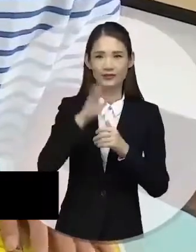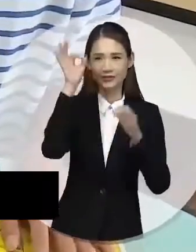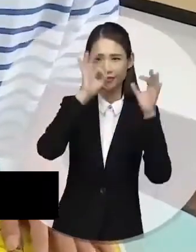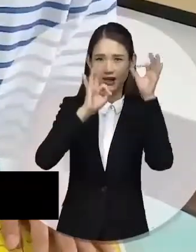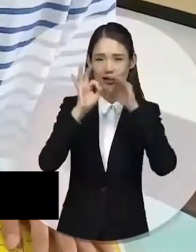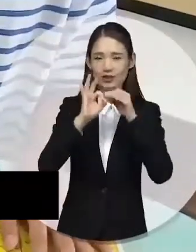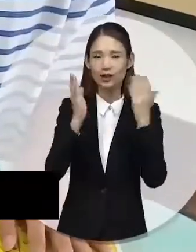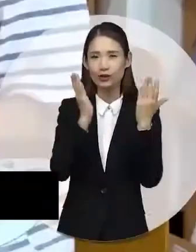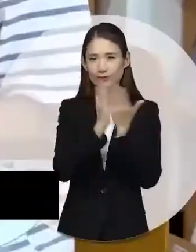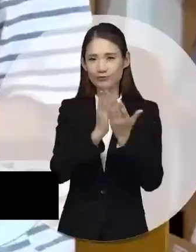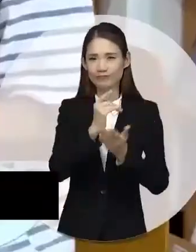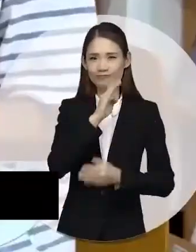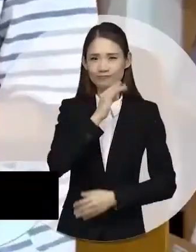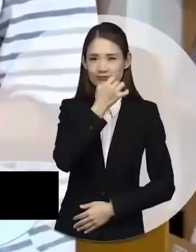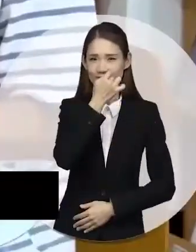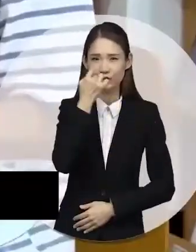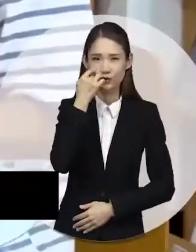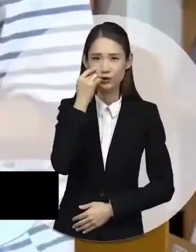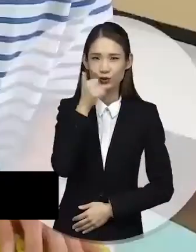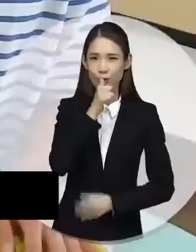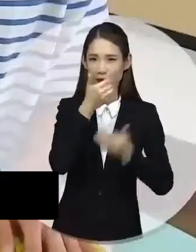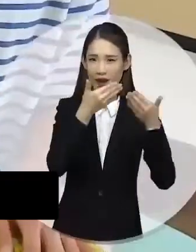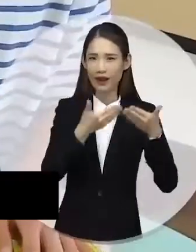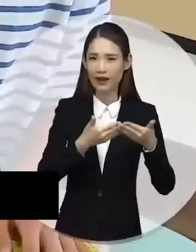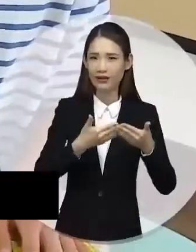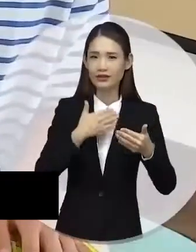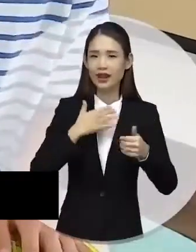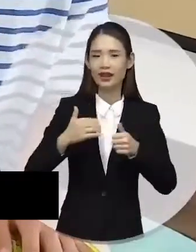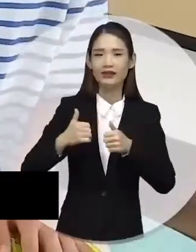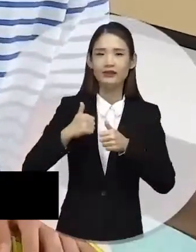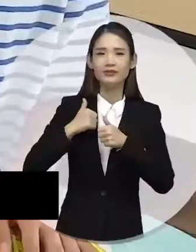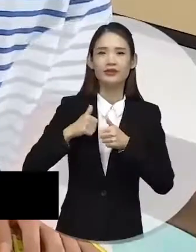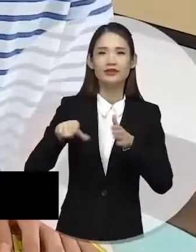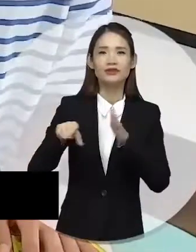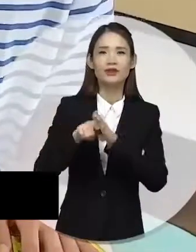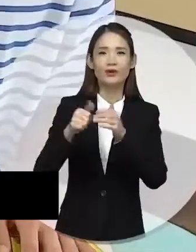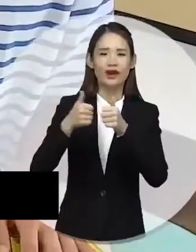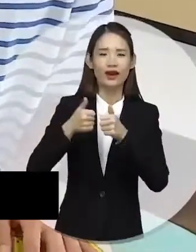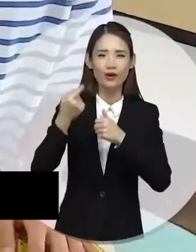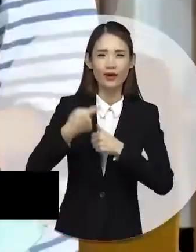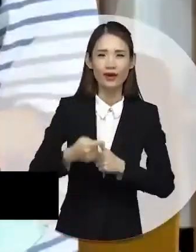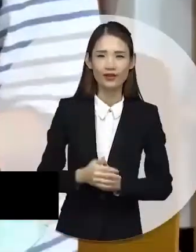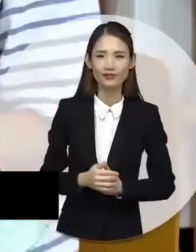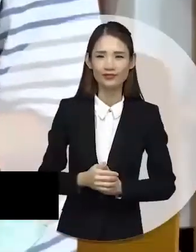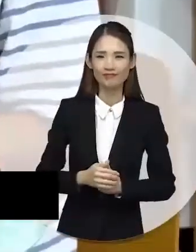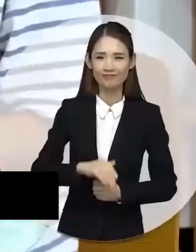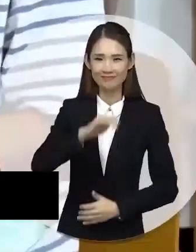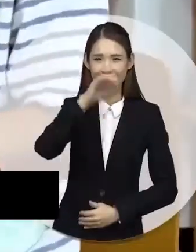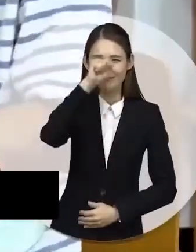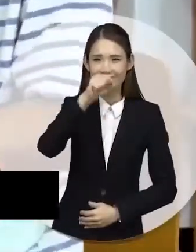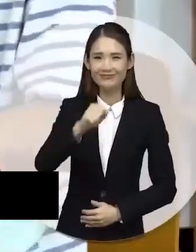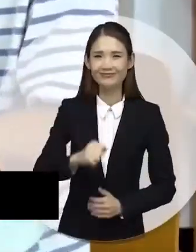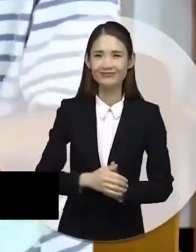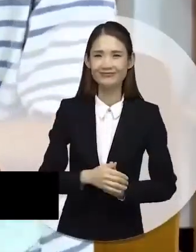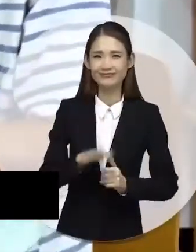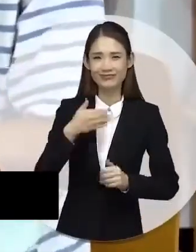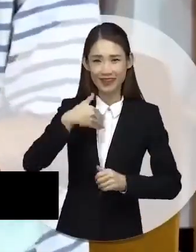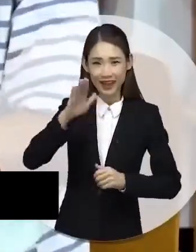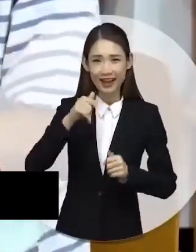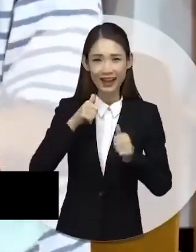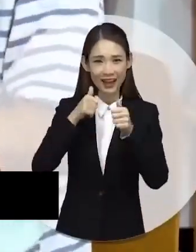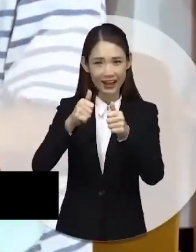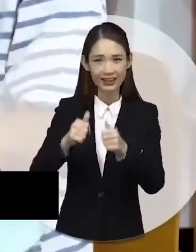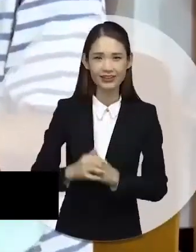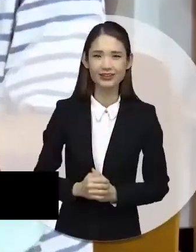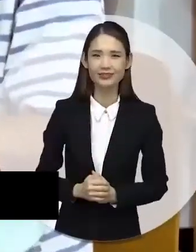찾는 게 맞는지 너가 봐줘. 오빠가 안내해 주는 거야? 그래, 따라와. 나만 믿고 따라와. 좋아. 따라와.